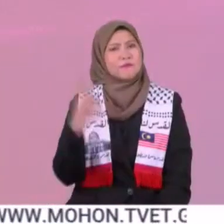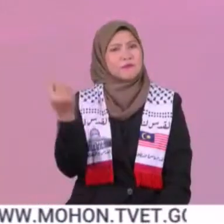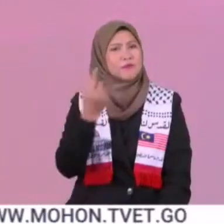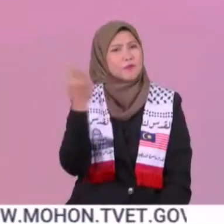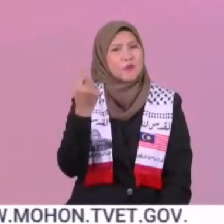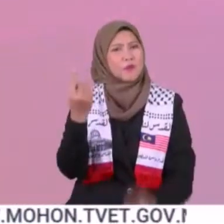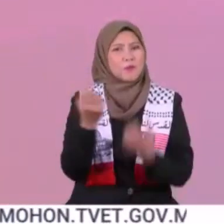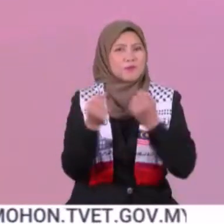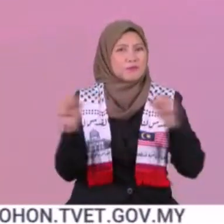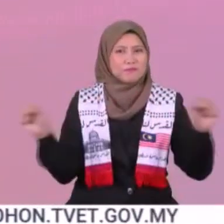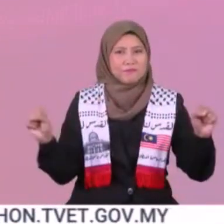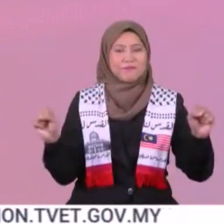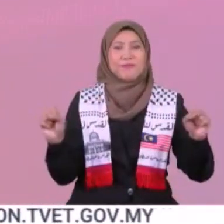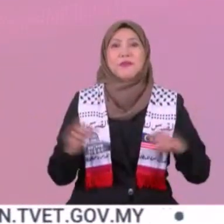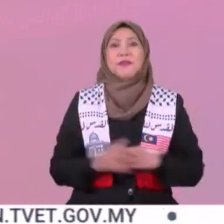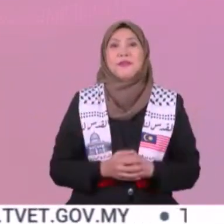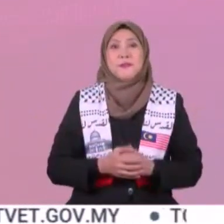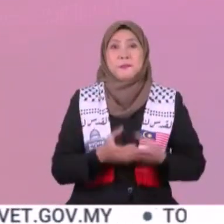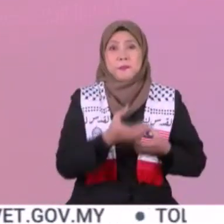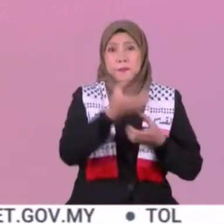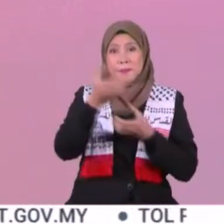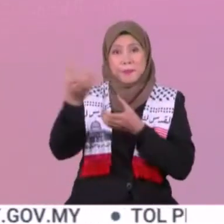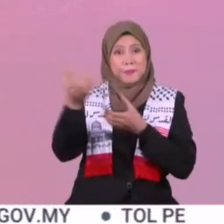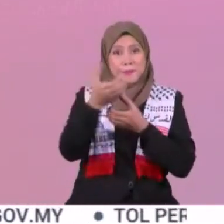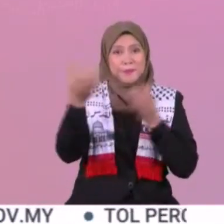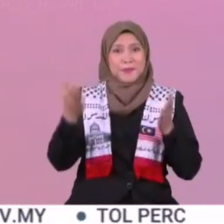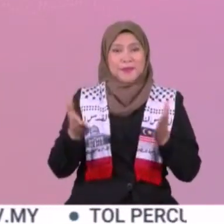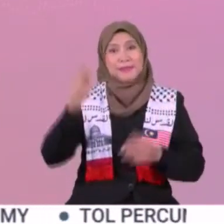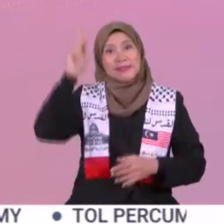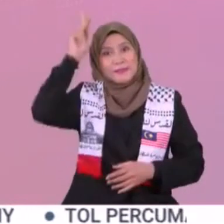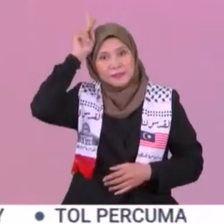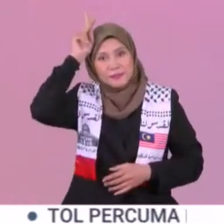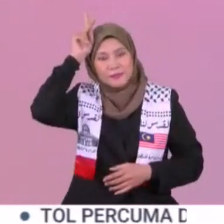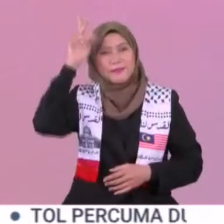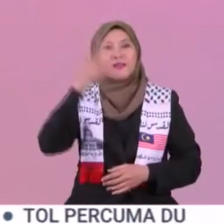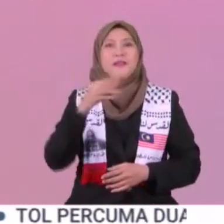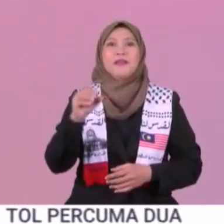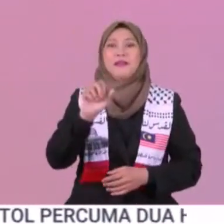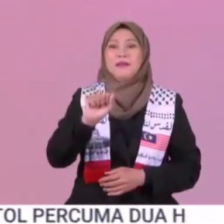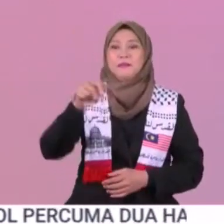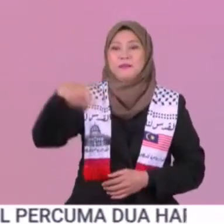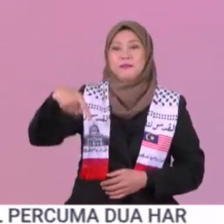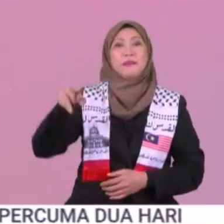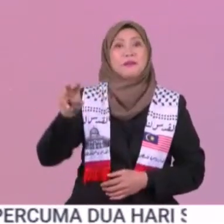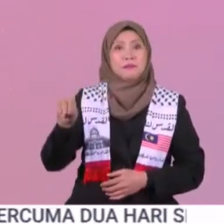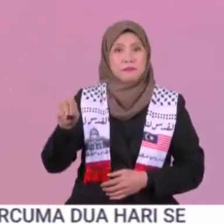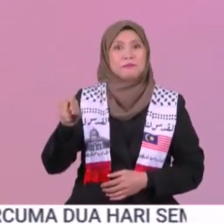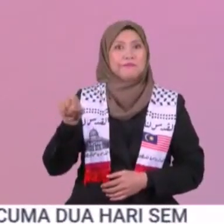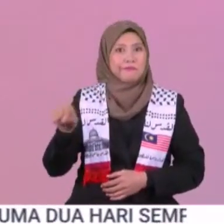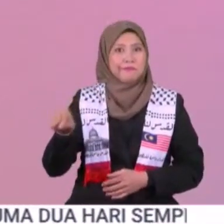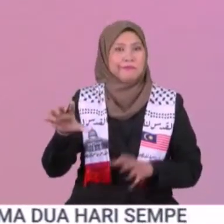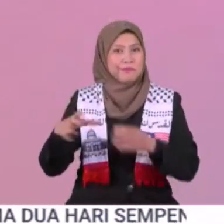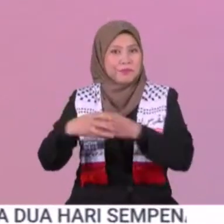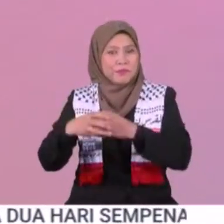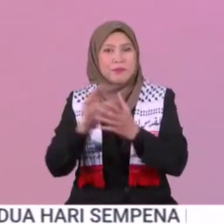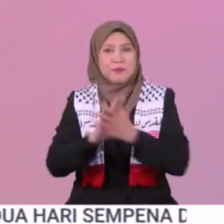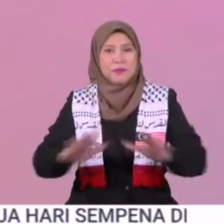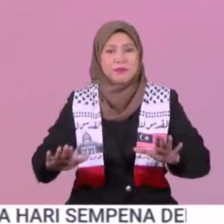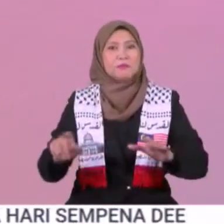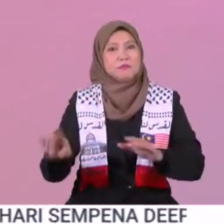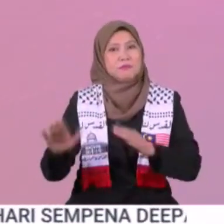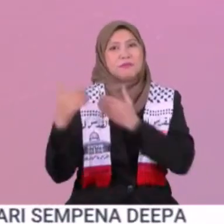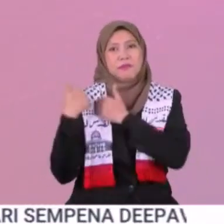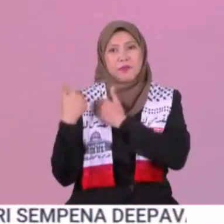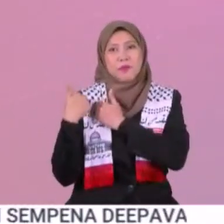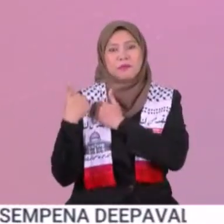sentiasa bersiap siaga. Jabatan Bomber dan Penyelamat JBPM Kelantan dan Angkatan Pertahanan Awam APM antara agensi keselamatan